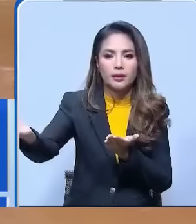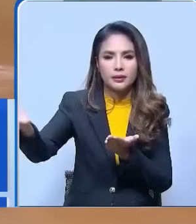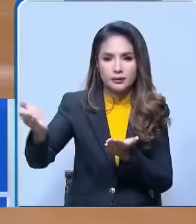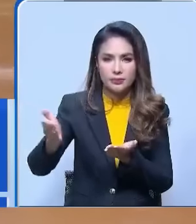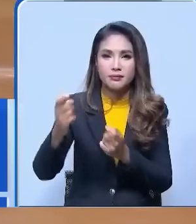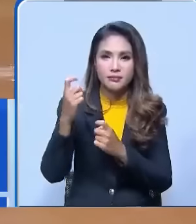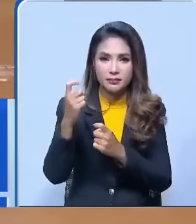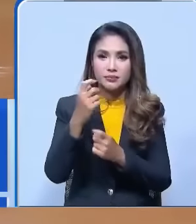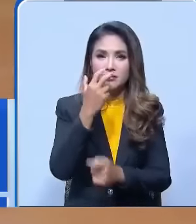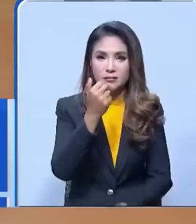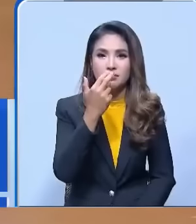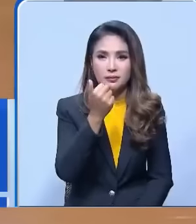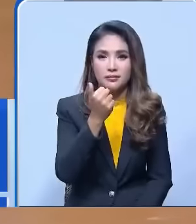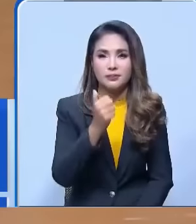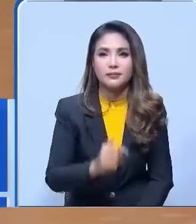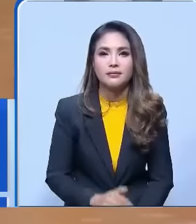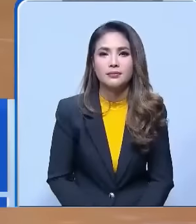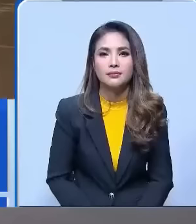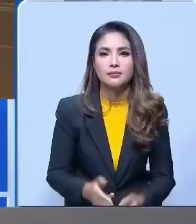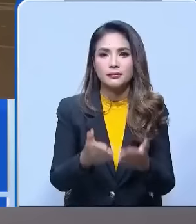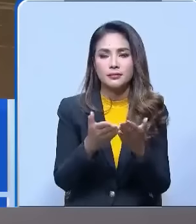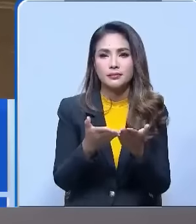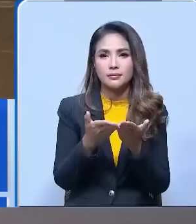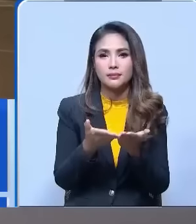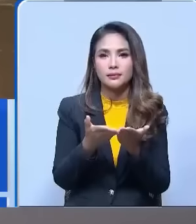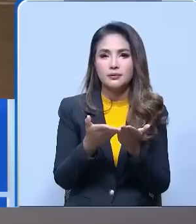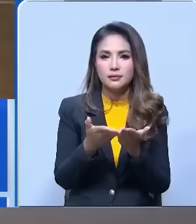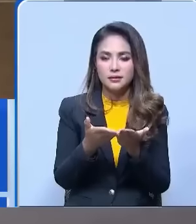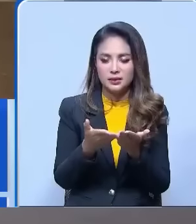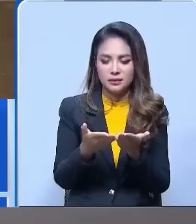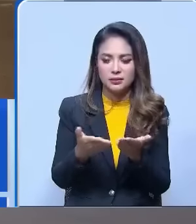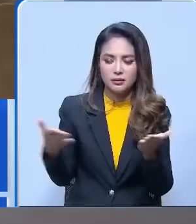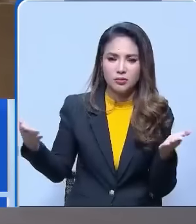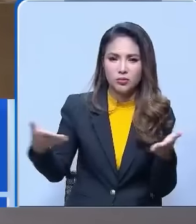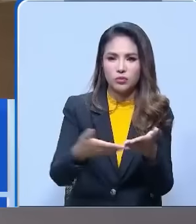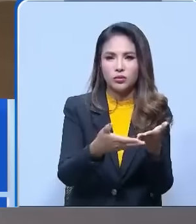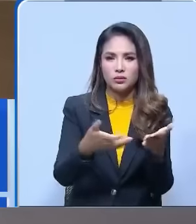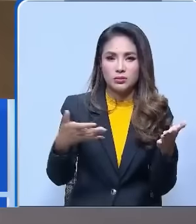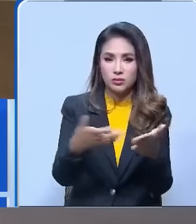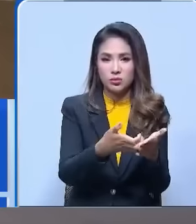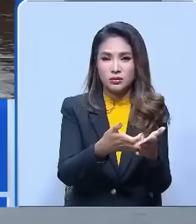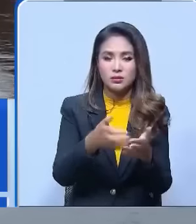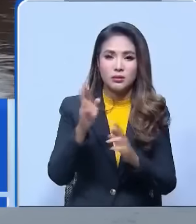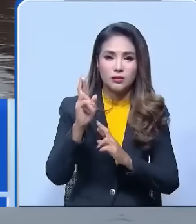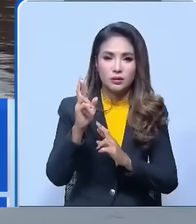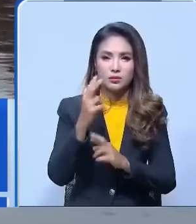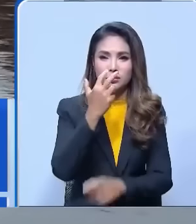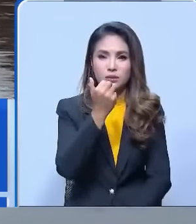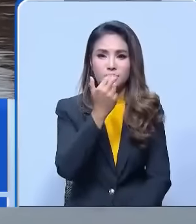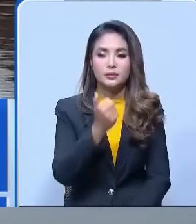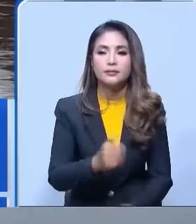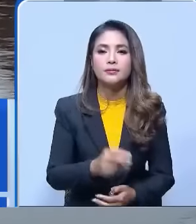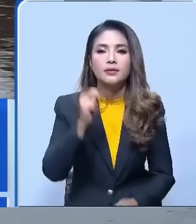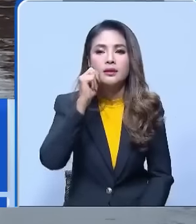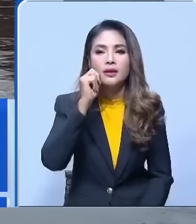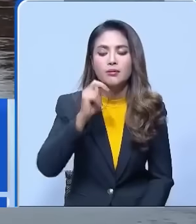นะแล้วก็เรือที่สัญจรผ่านไปมาเนี่ยถ้าเจอแบบนี้ไม่ทันระวังนี่ชนไปนี่คือแย่เลยนะคะ ใช่ค่ะชาวบ้านในพื้นที่บอกว่าแม่น้ำน่านก็เ